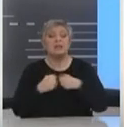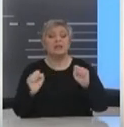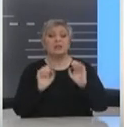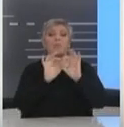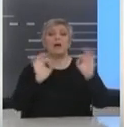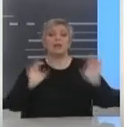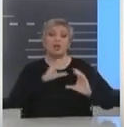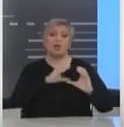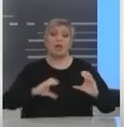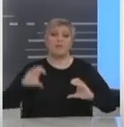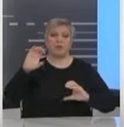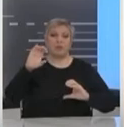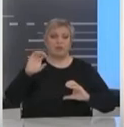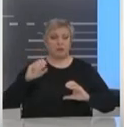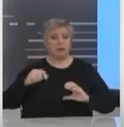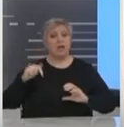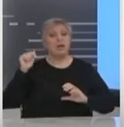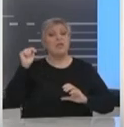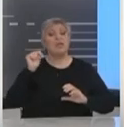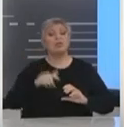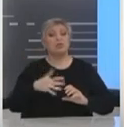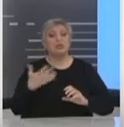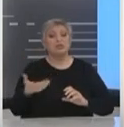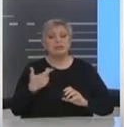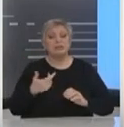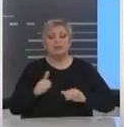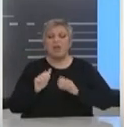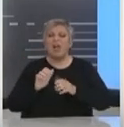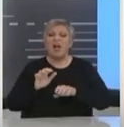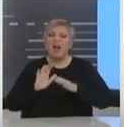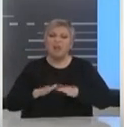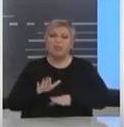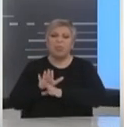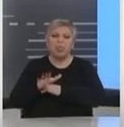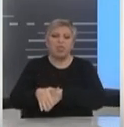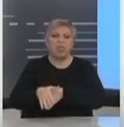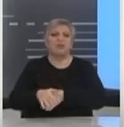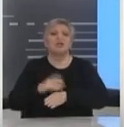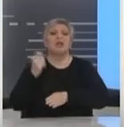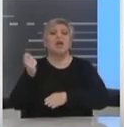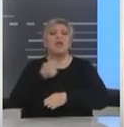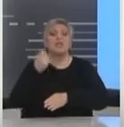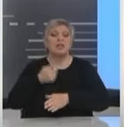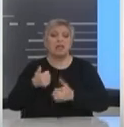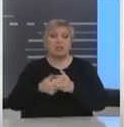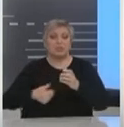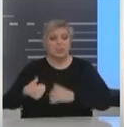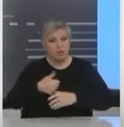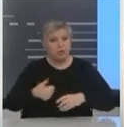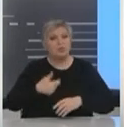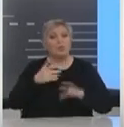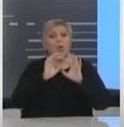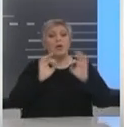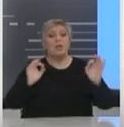Θράκη. Η ντόπια κεφαλαιοκρατία καταπιέζει τις εθνικές μειονότητες. Στη Μακεδονία και στη Θράκη